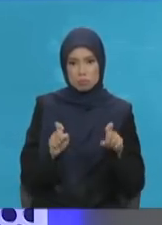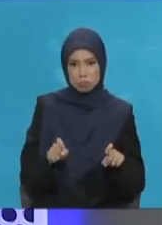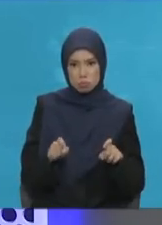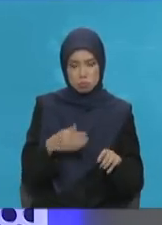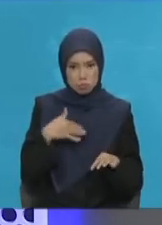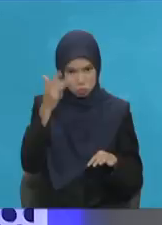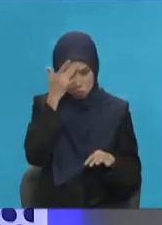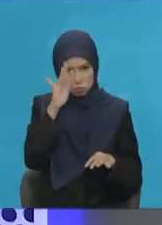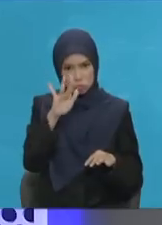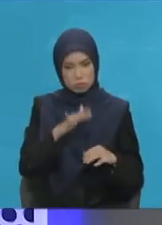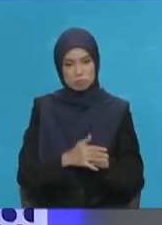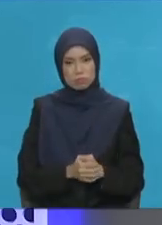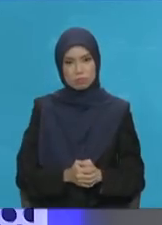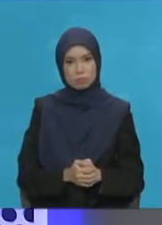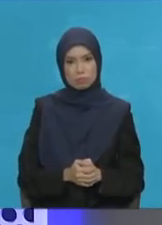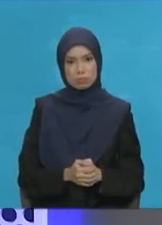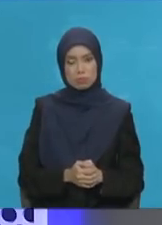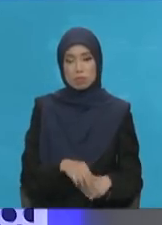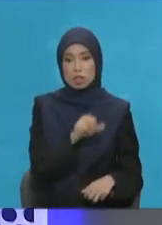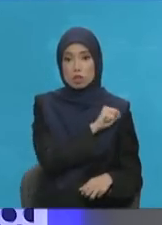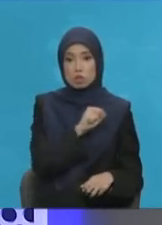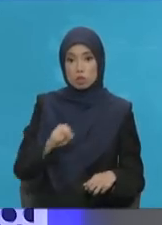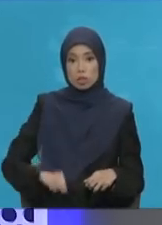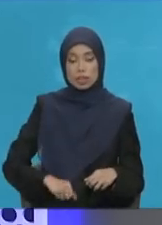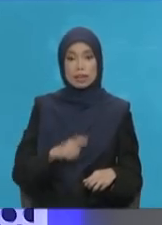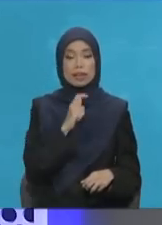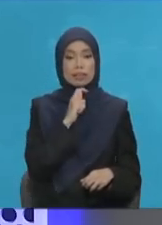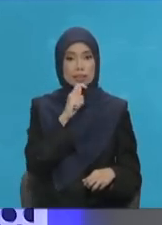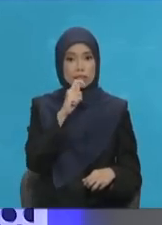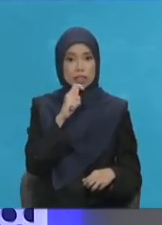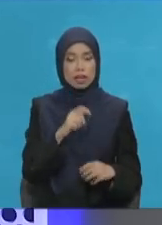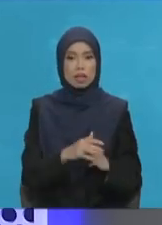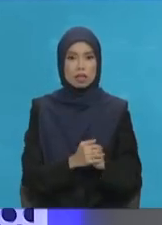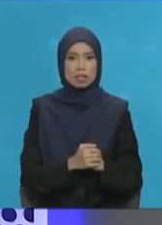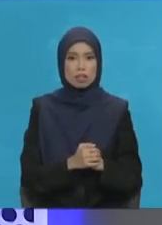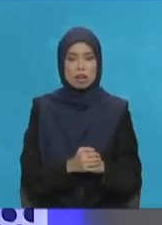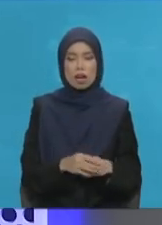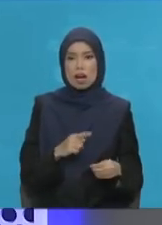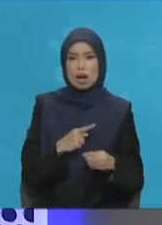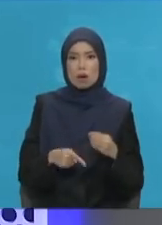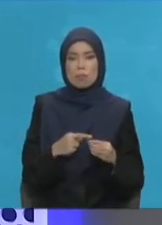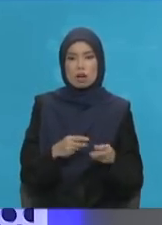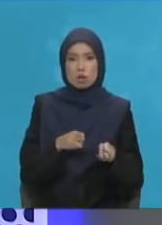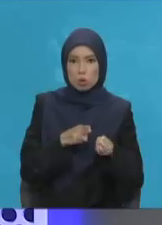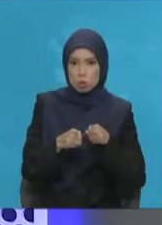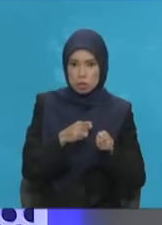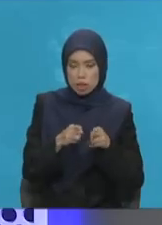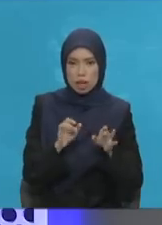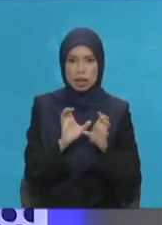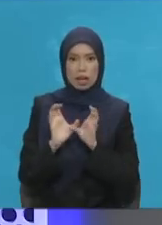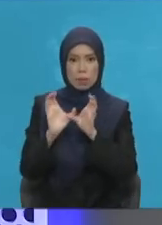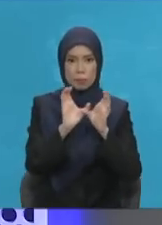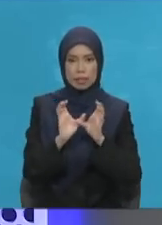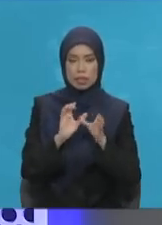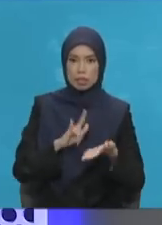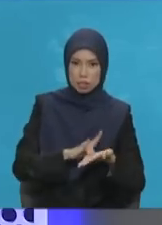keputusan Baginda memulihkan titah dengan menggariskan mengenai usaha ke hadapan Syarikat penerbangan